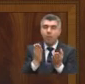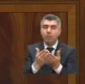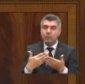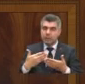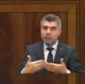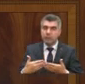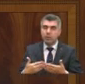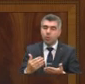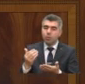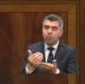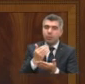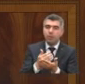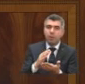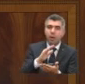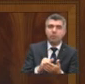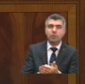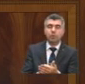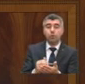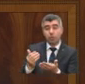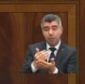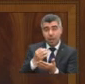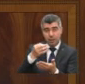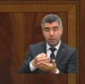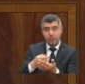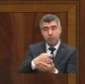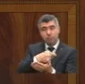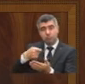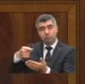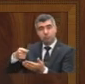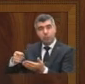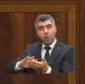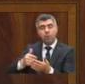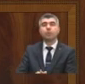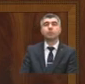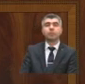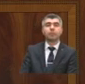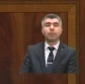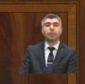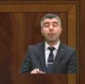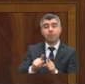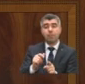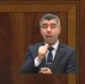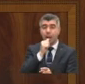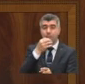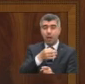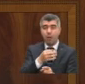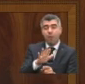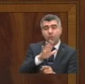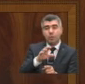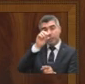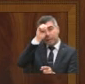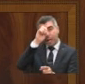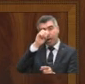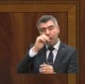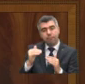مراحل تعبئتها بدءا من تجميعها إلى غاية توزيعها، ذلك من خلال فك ارتباط المائي بين الطاقة والماء